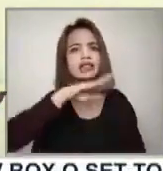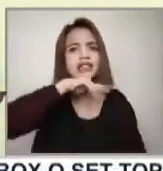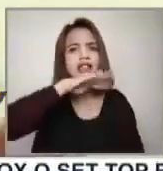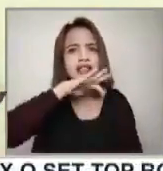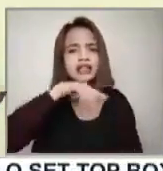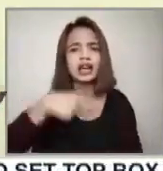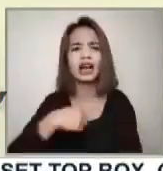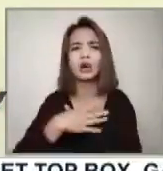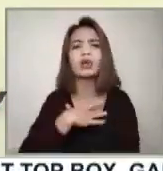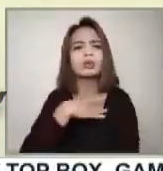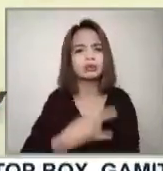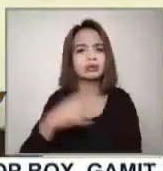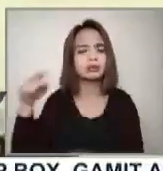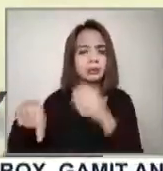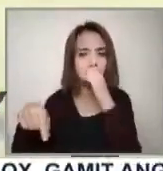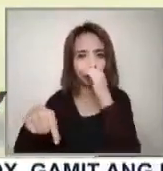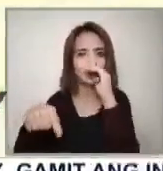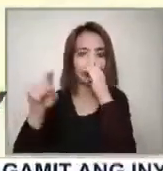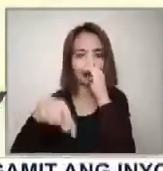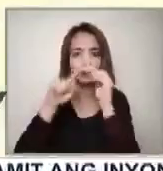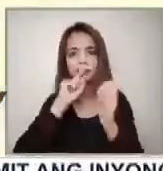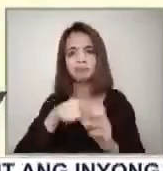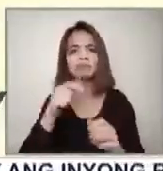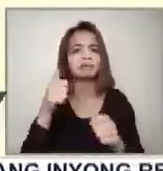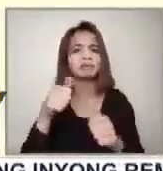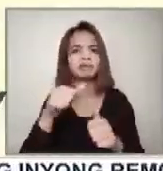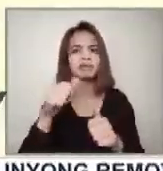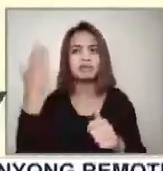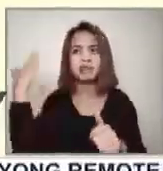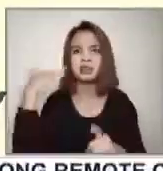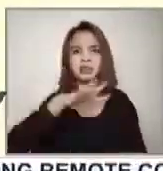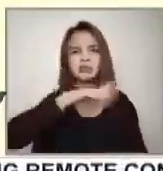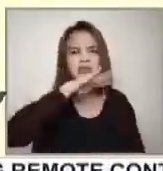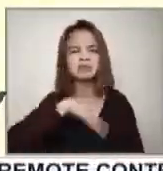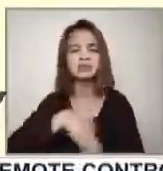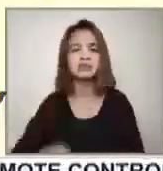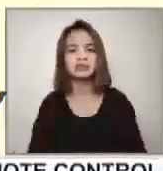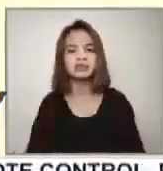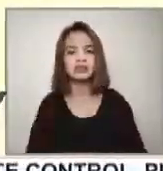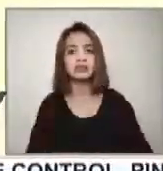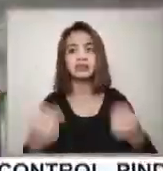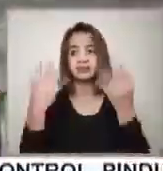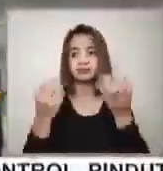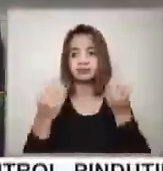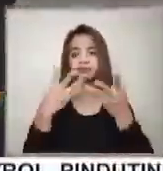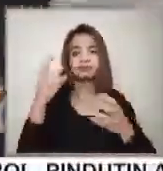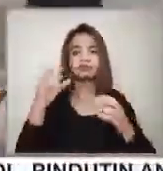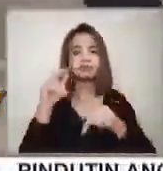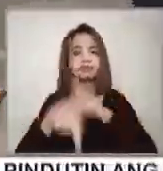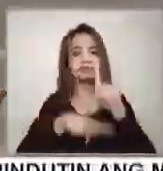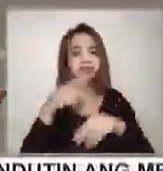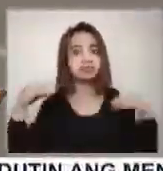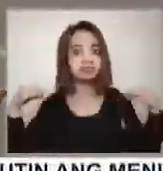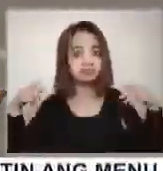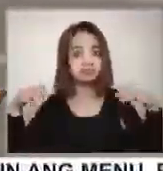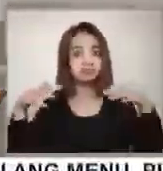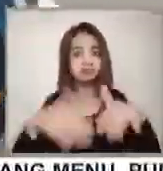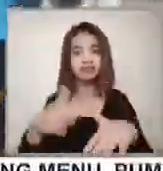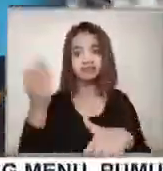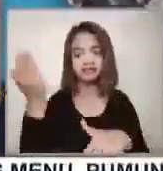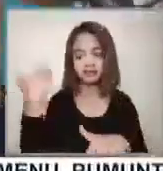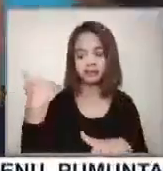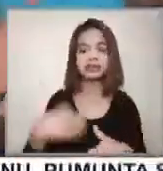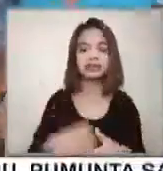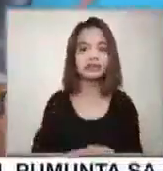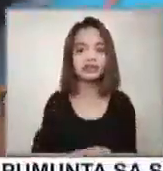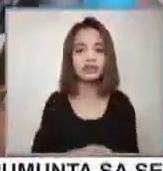when first I came here, it's really very, very polluted. Dahil libo-libong katao ang bumisita sa Dolomite Beach nitong weekend, ilan sa